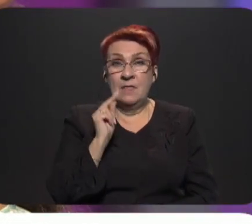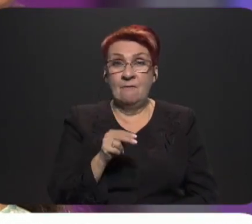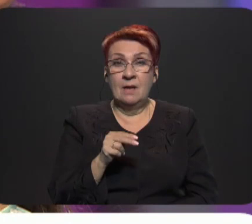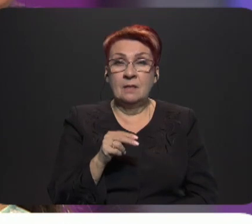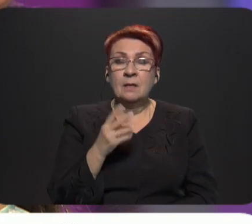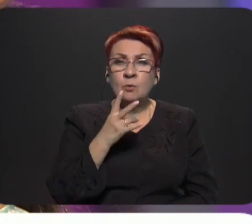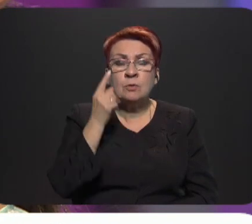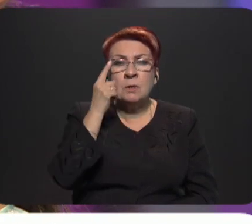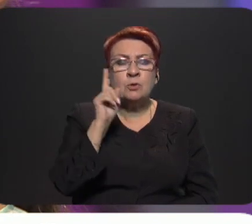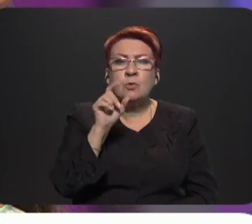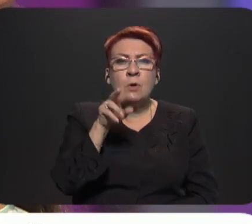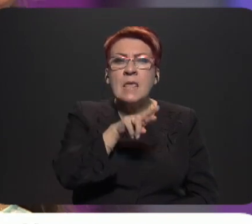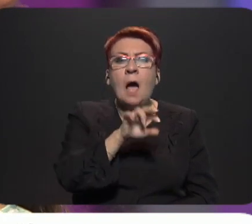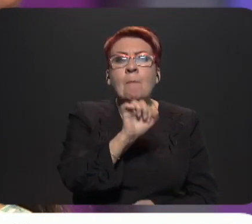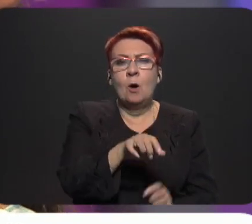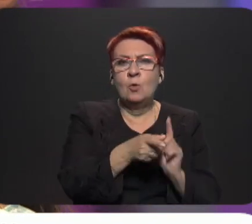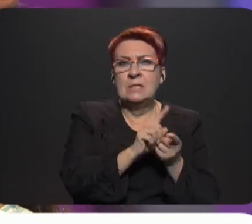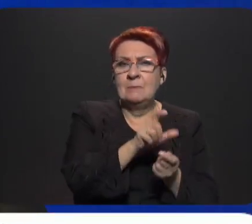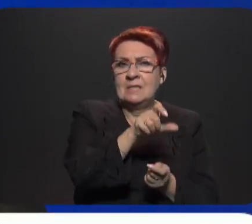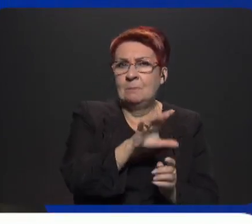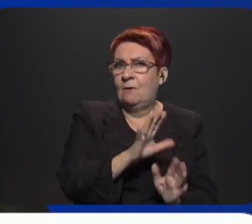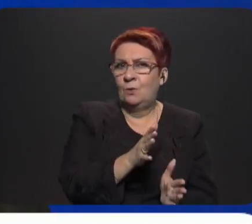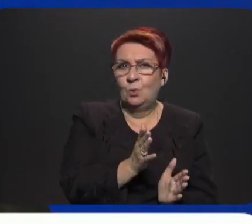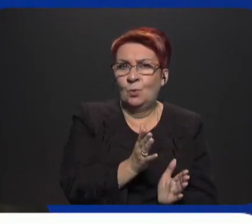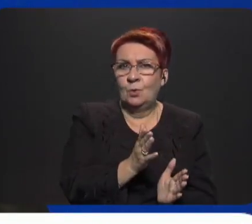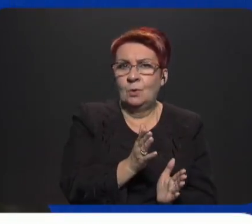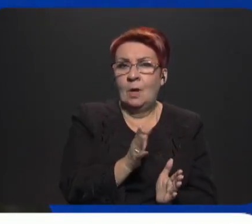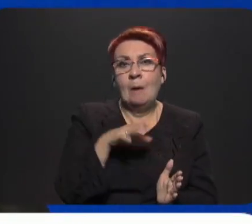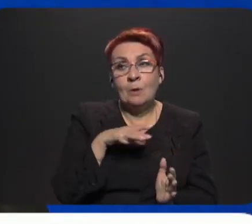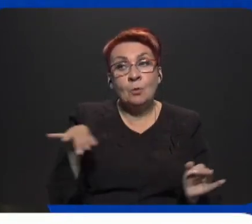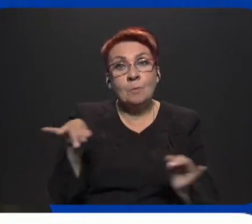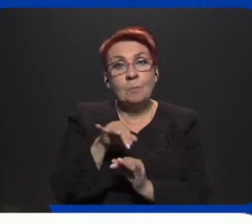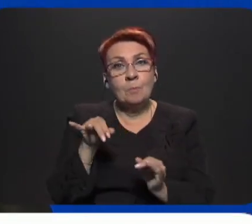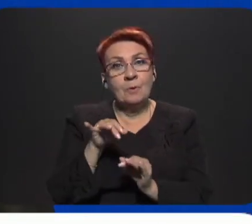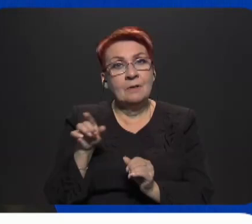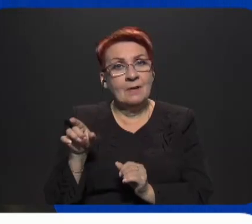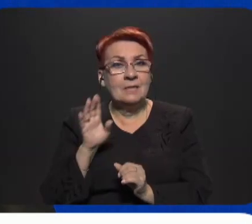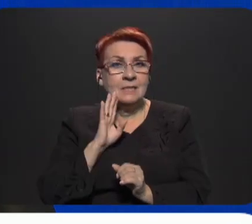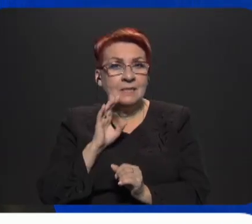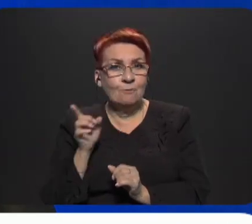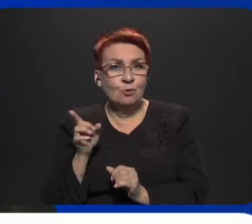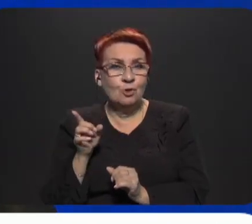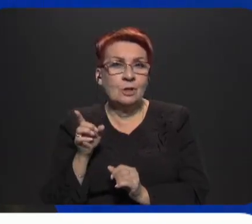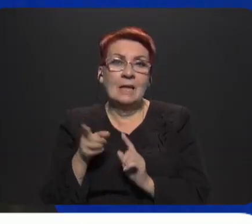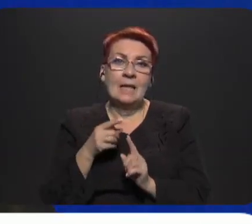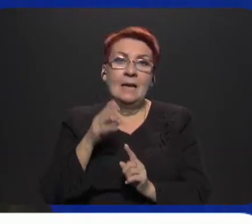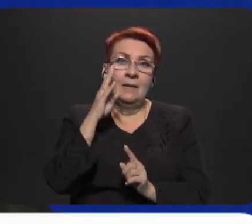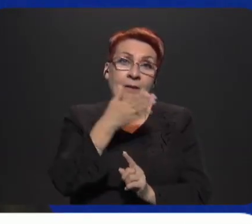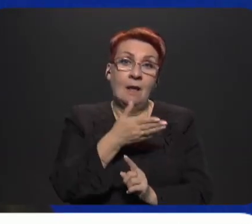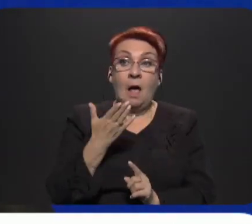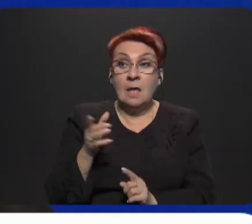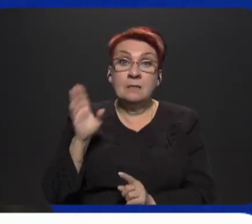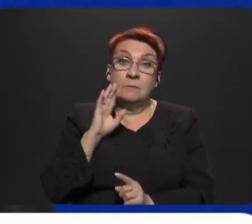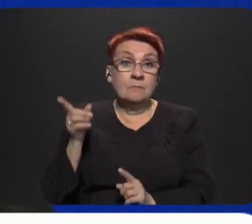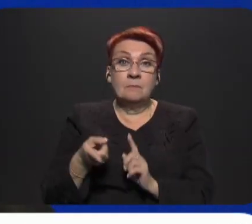я могу изменить себя, и потом это проговорить с человеком. Если там человек не